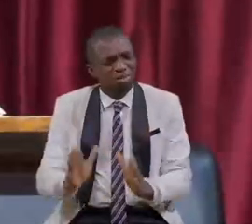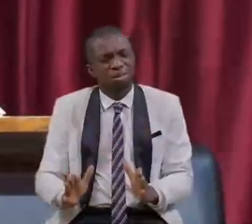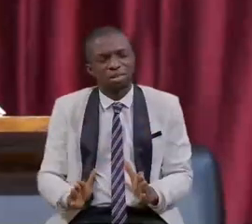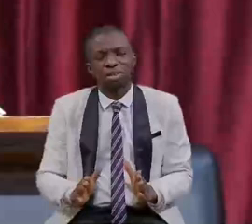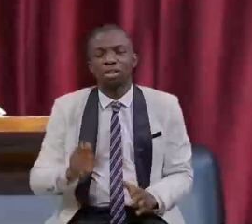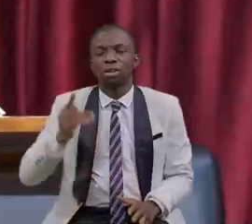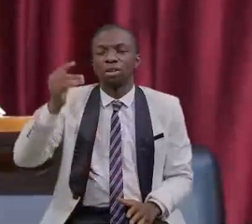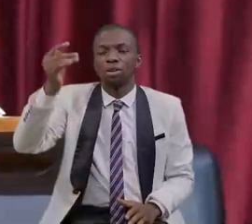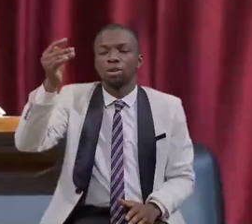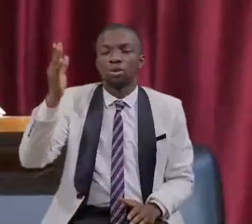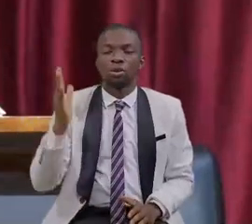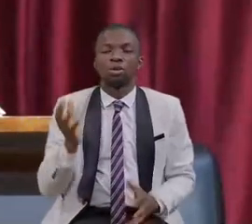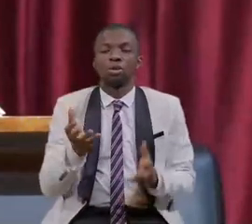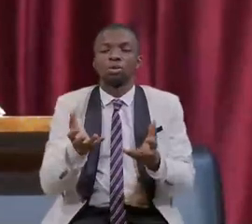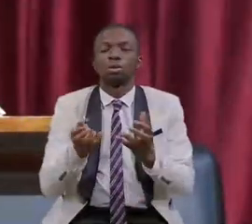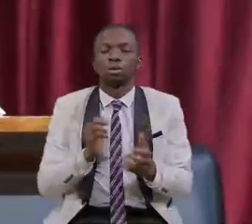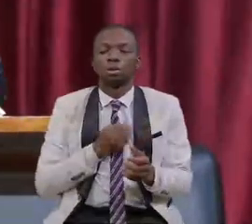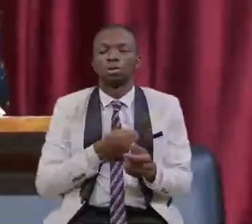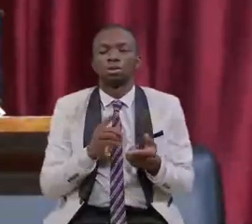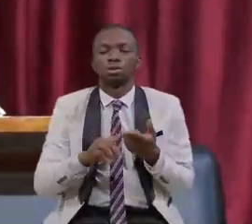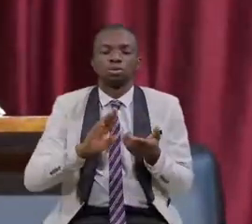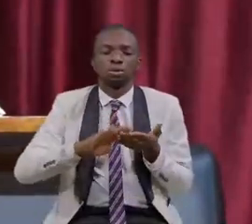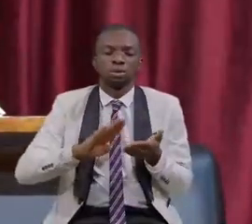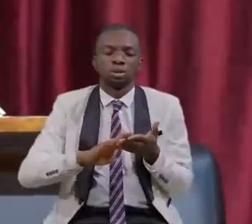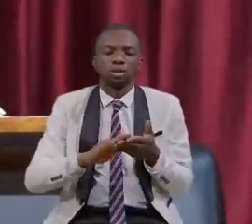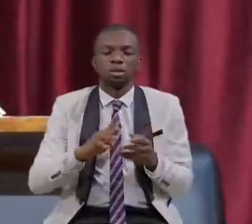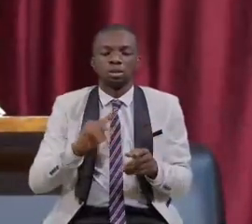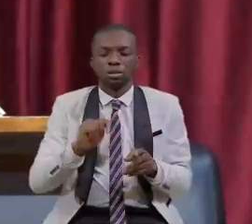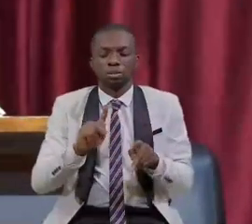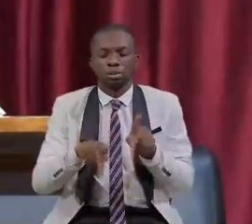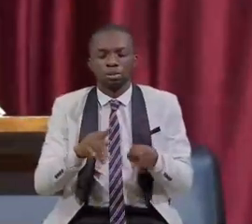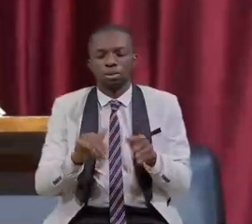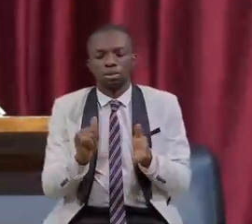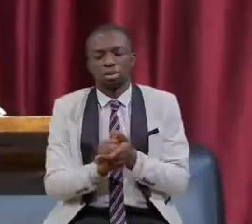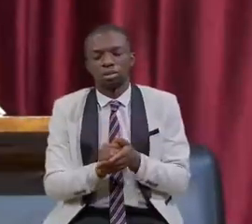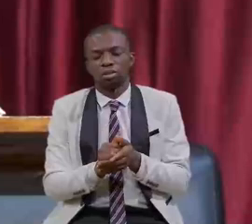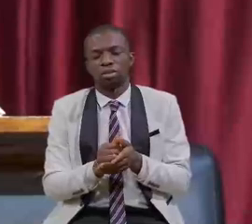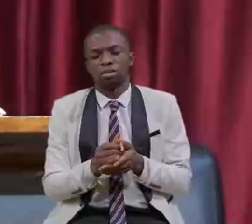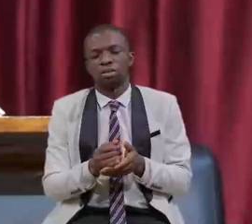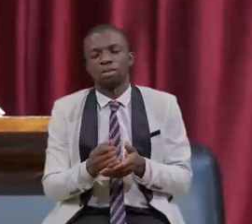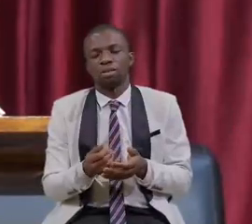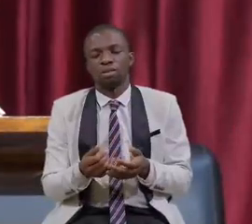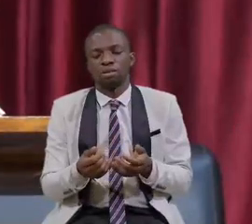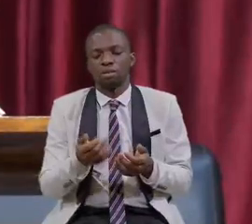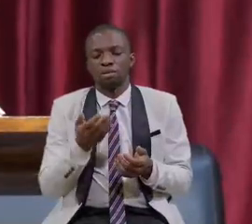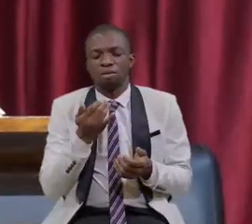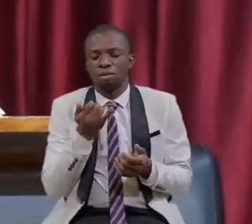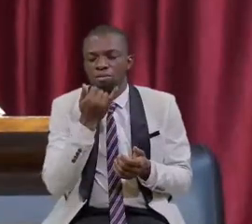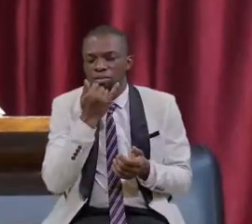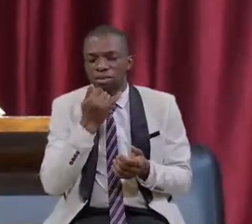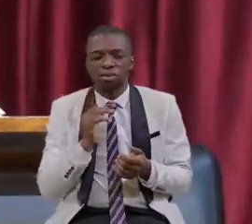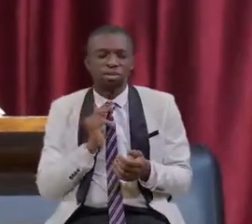camarade serviteur? Il veut que nous pardonnions à ceux qui nous ont offensés. Il veut que le mari pardonne à sa